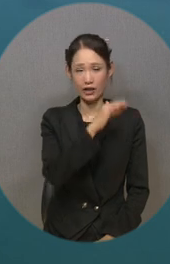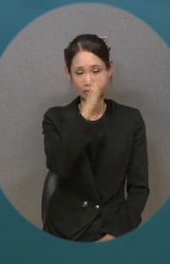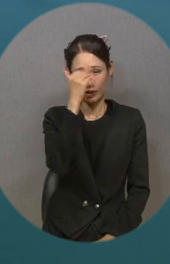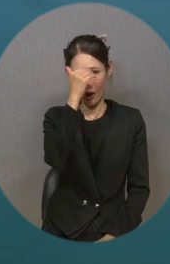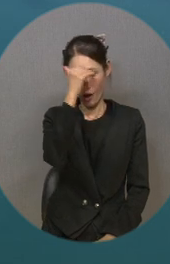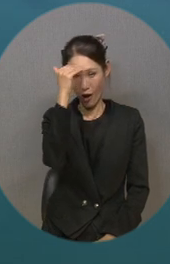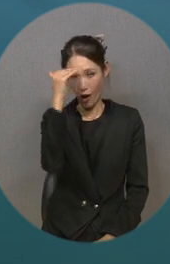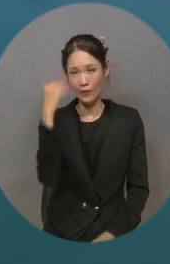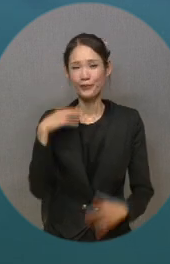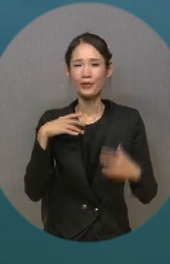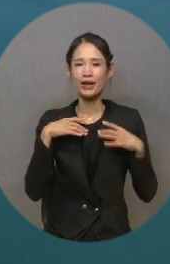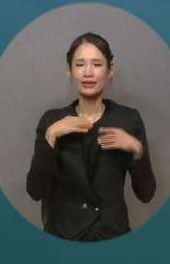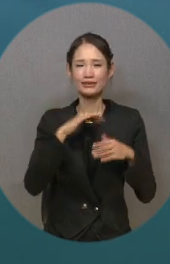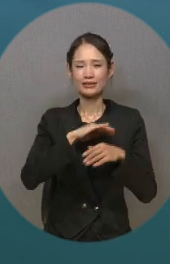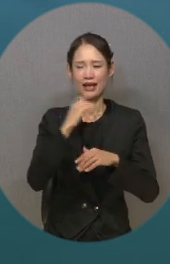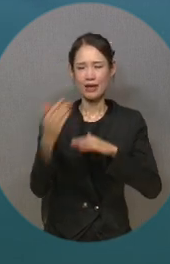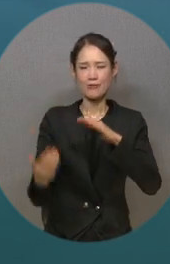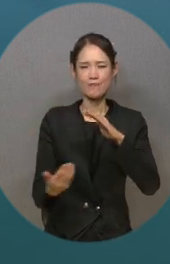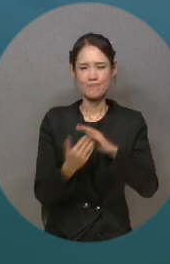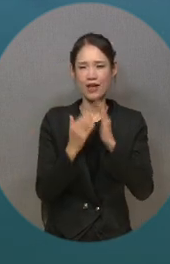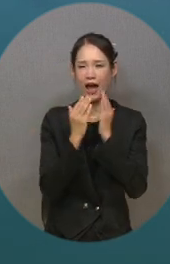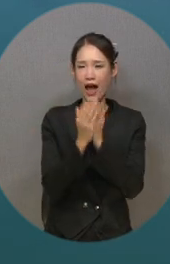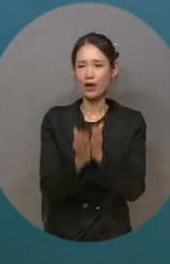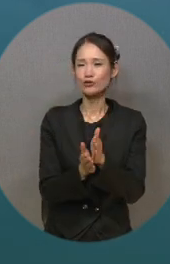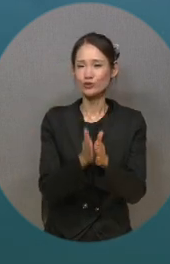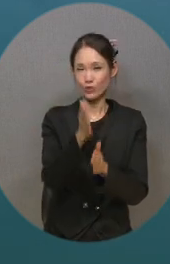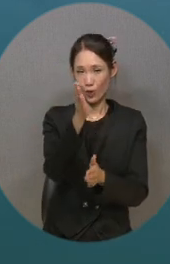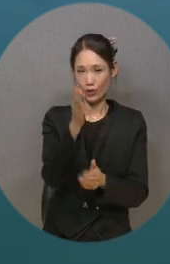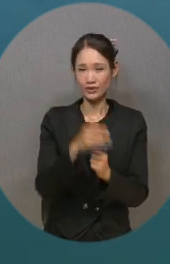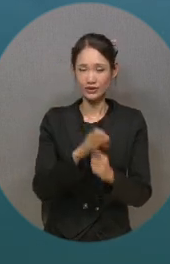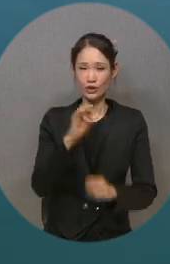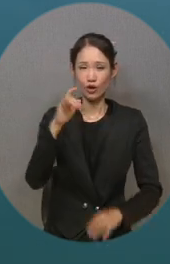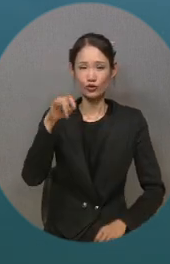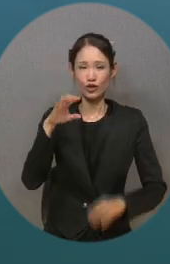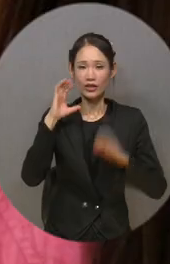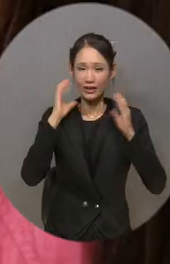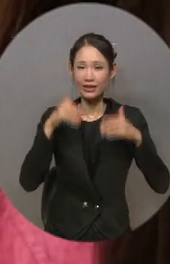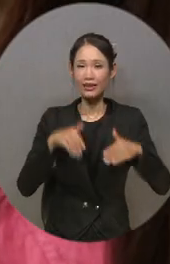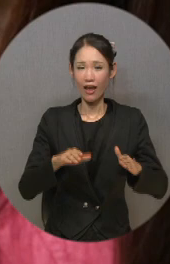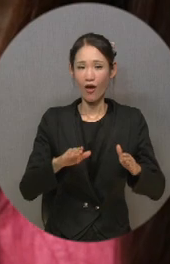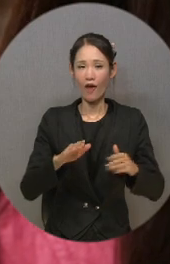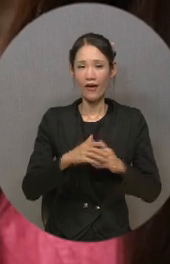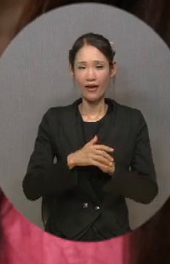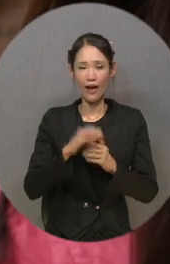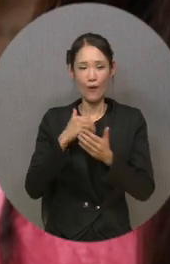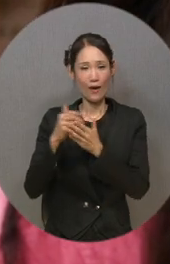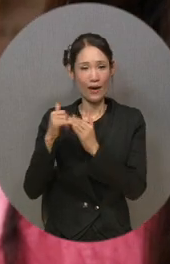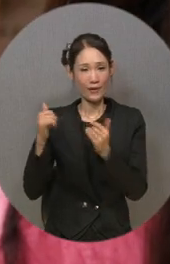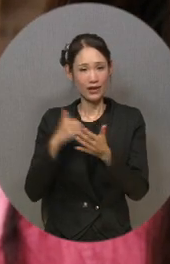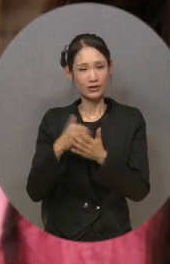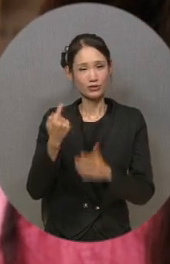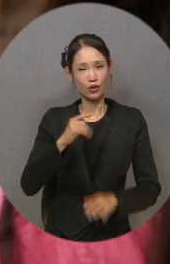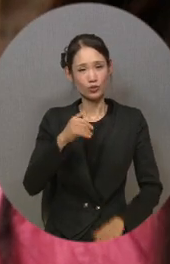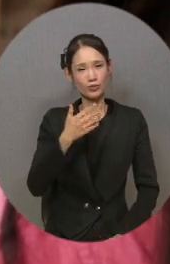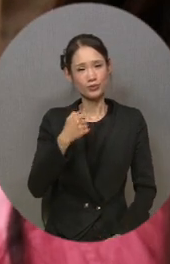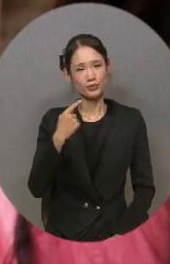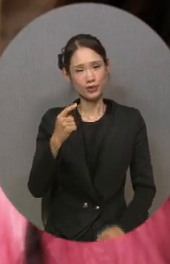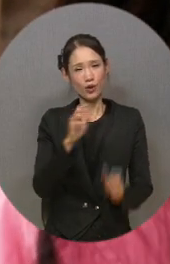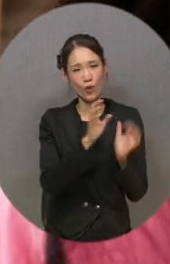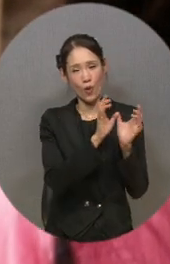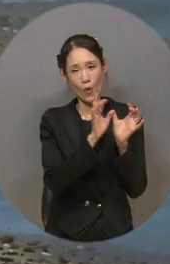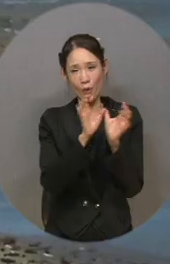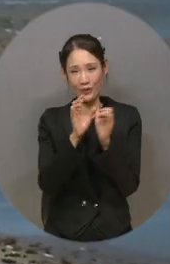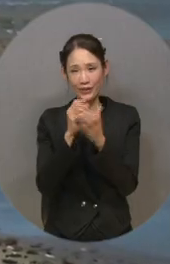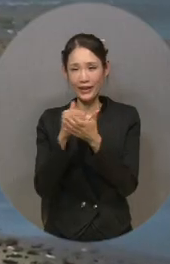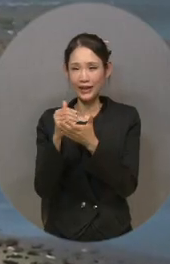풍광을 자랑하는 최고의 항구도시 여수에서 태어난 강족녀 화백은 1981년 국전에서